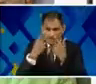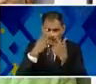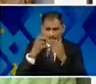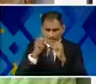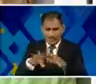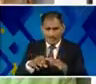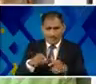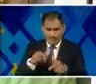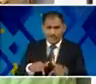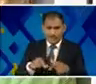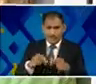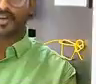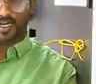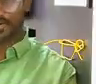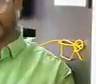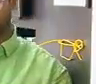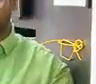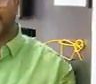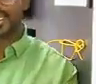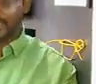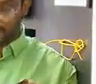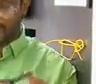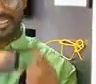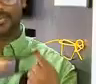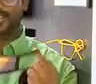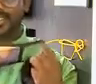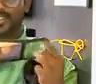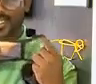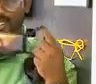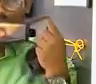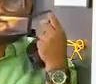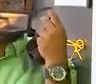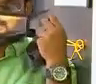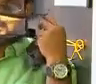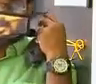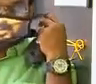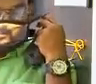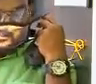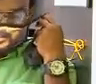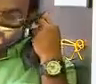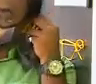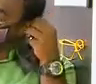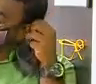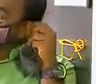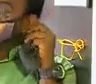തിരിച്ചറിയുന്നില്ലെങ്കിൽ ഇതുപോലെ ഒരു മാസ്ക് നിങ്ങൾക്കും വാങ്ങാവുന്നതാണ്. എന്തായാലും എന്റെ മാസ്ക് തയ്യാറായിട്ടുണ്ട്.